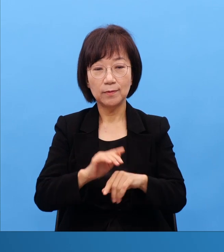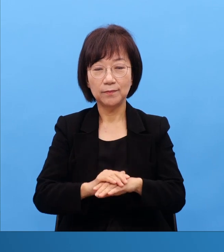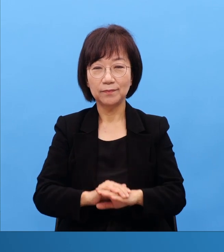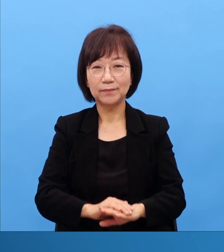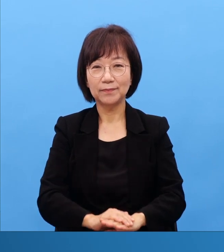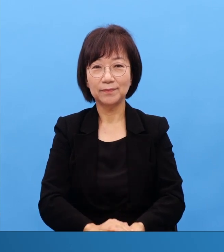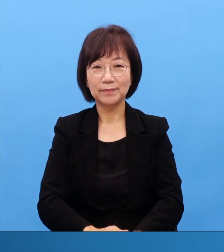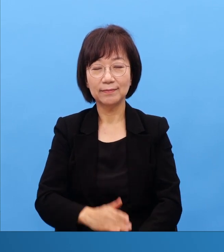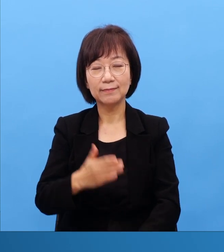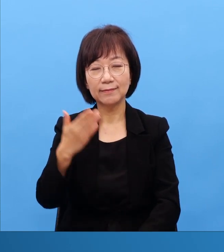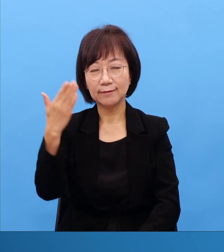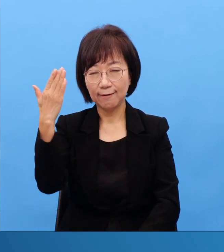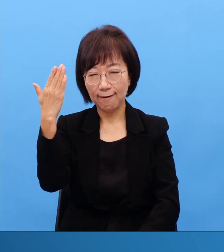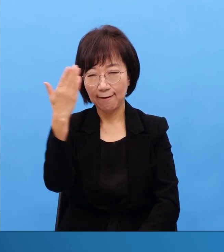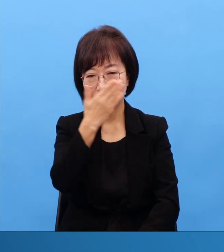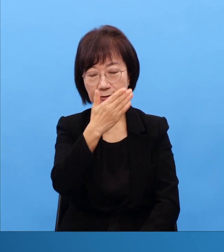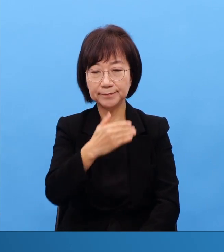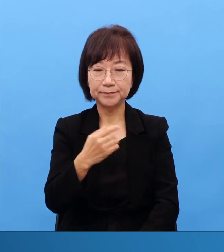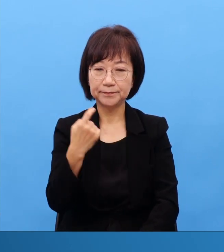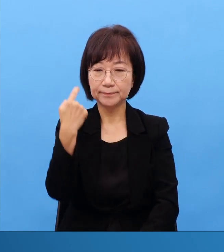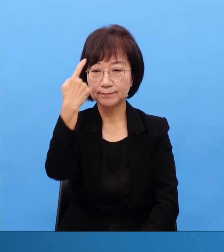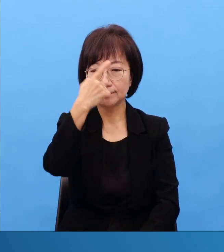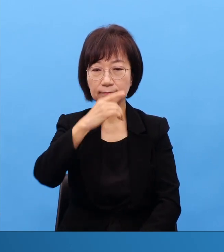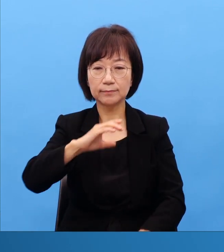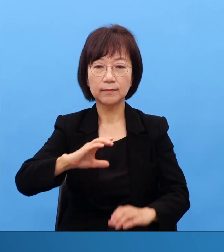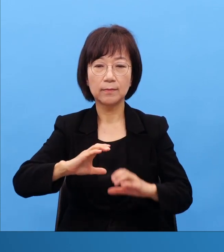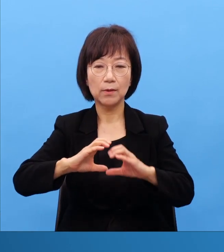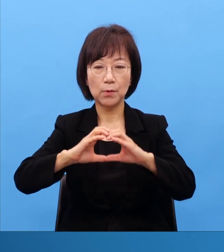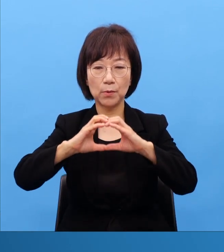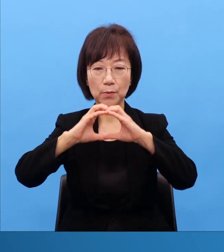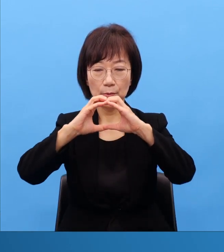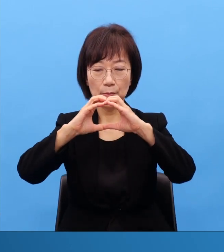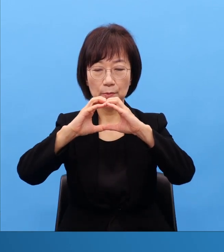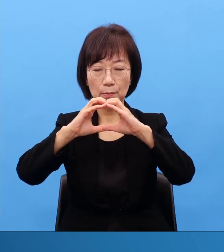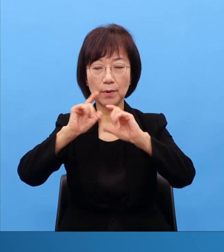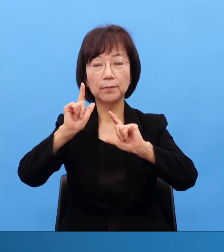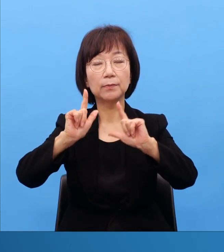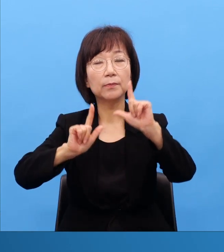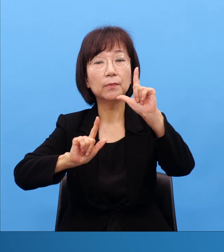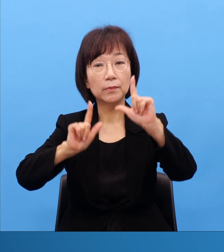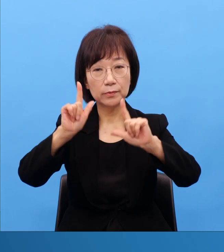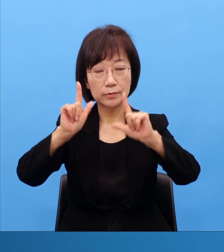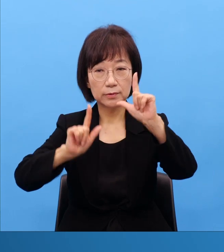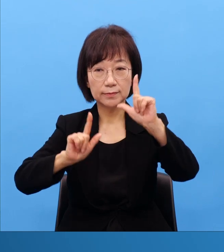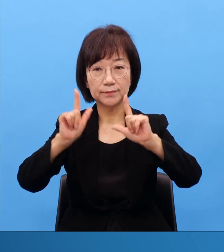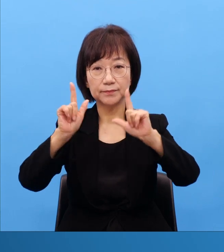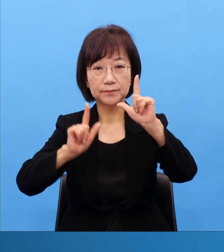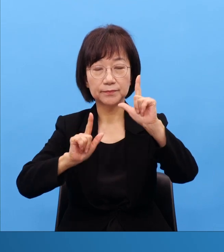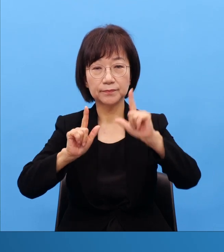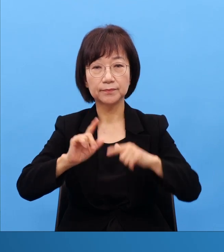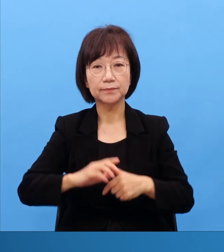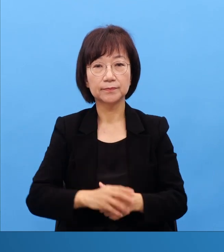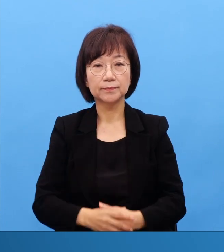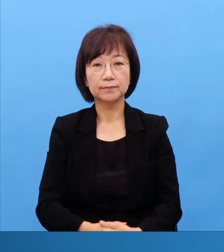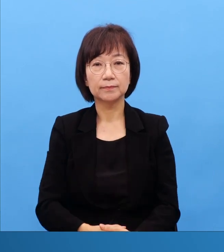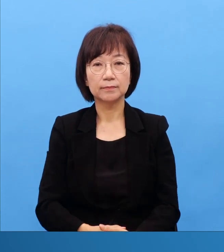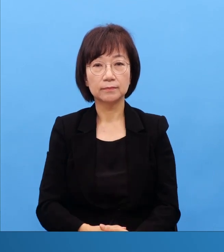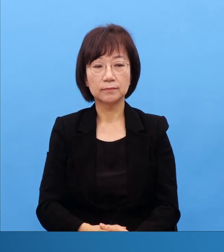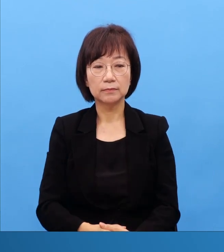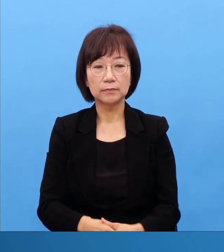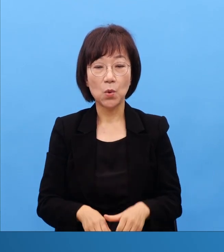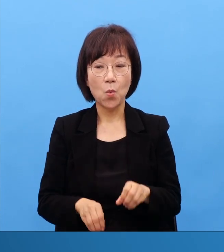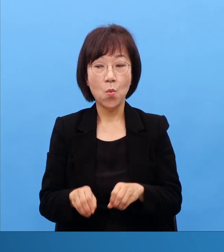깨끗하면서 위엄이 있었습니다. But at that time, Jesus was very dignified and he was very pure in image. 오히려 빌라도가